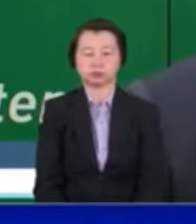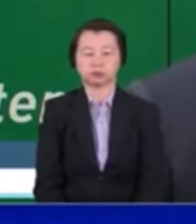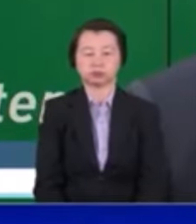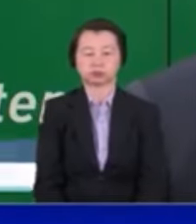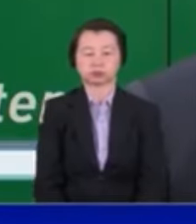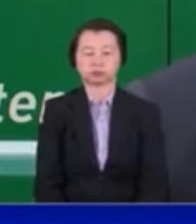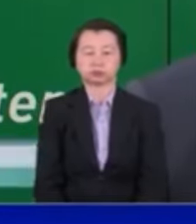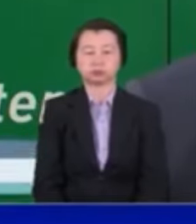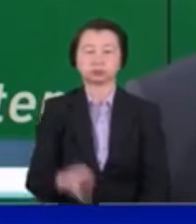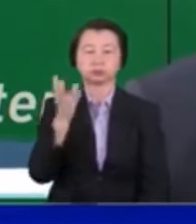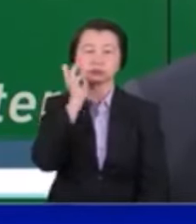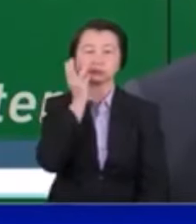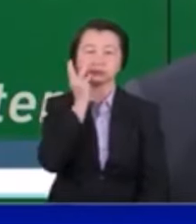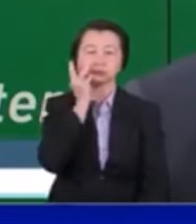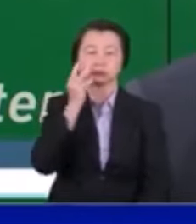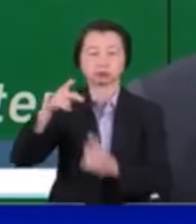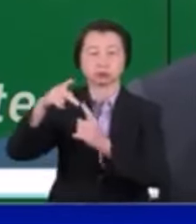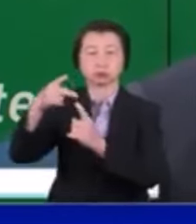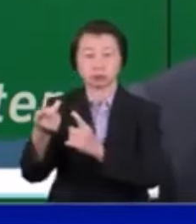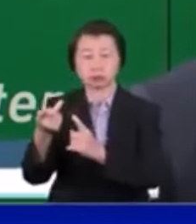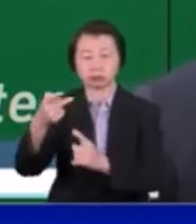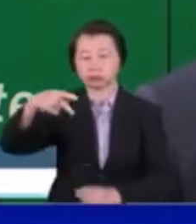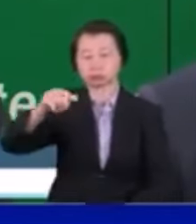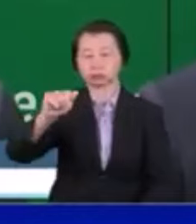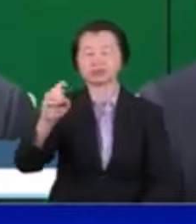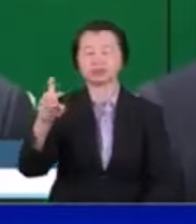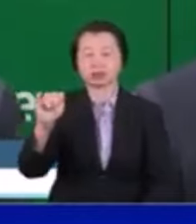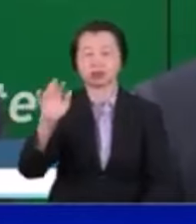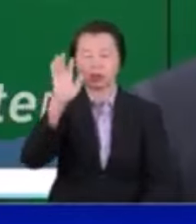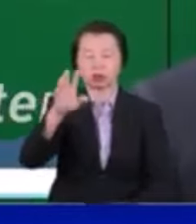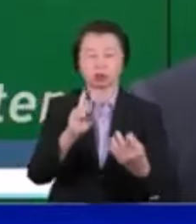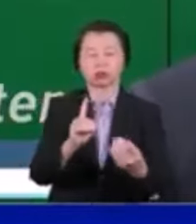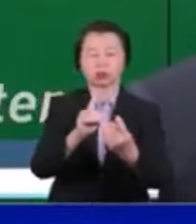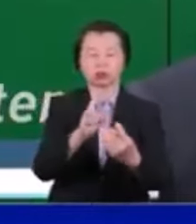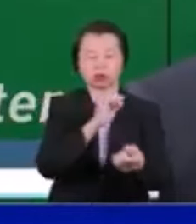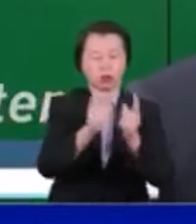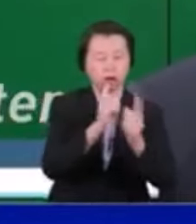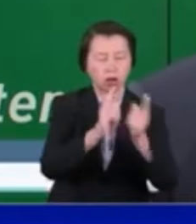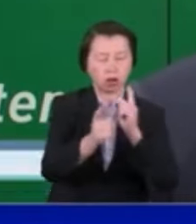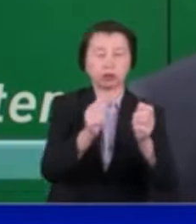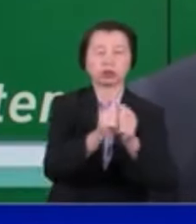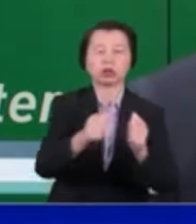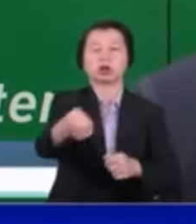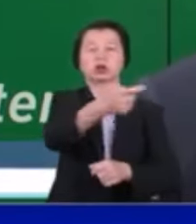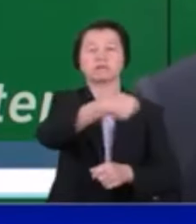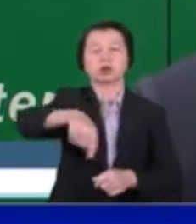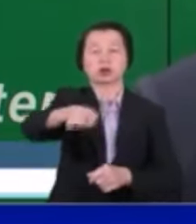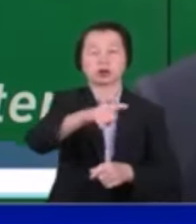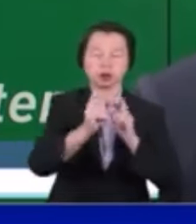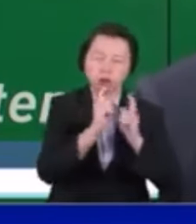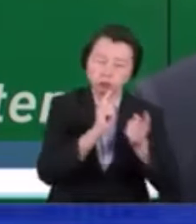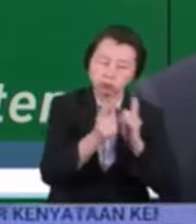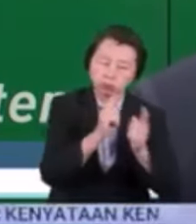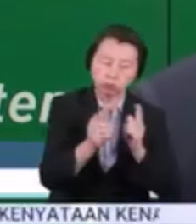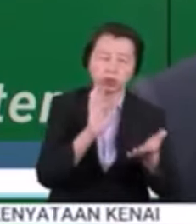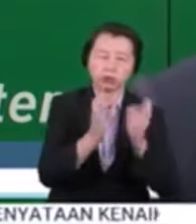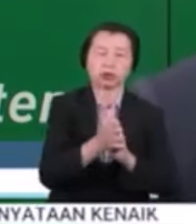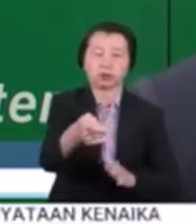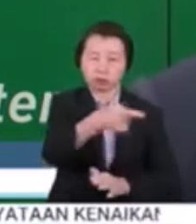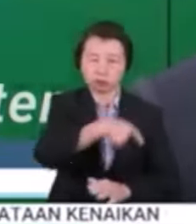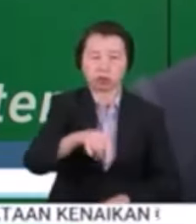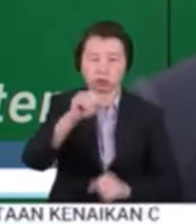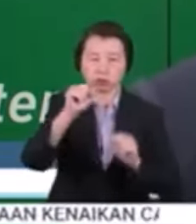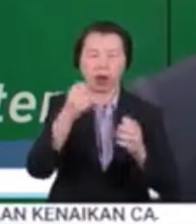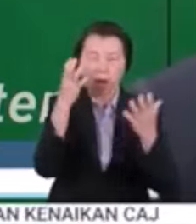Pihak padi dan beras, kementerian akan berjumpa terus berdialog dengan mereka supaya mereka dapat